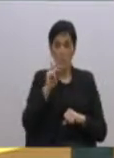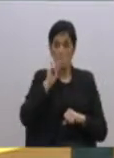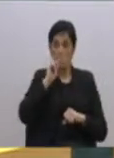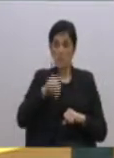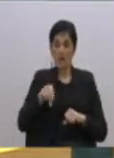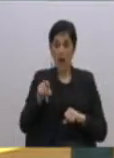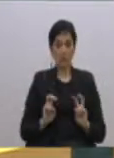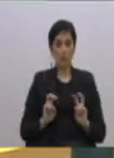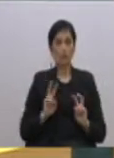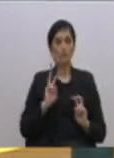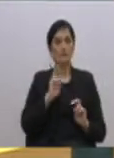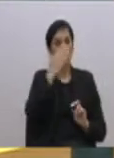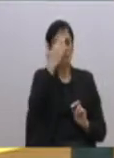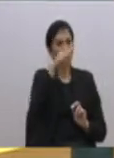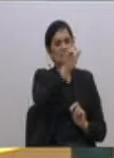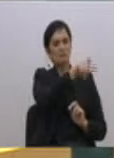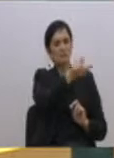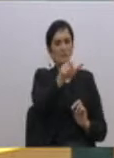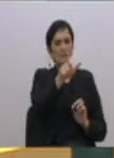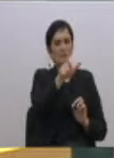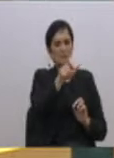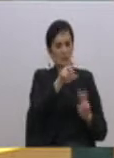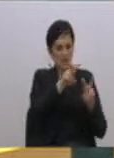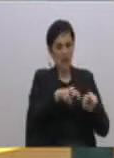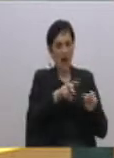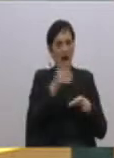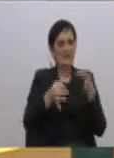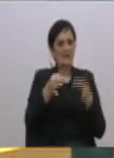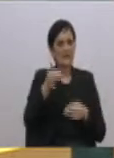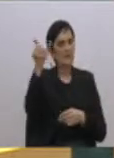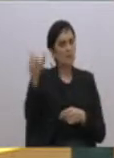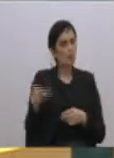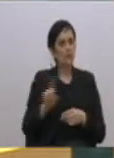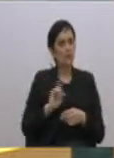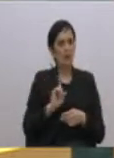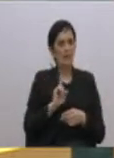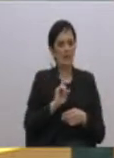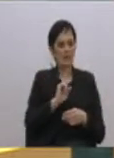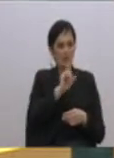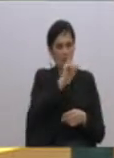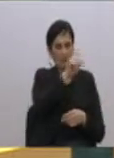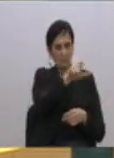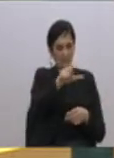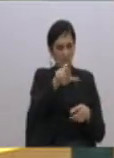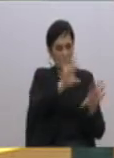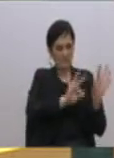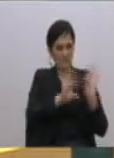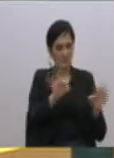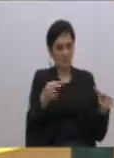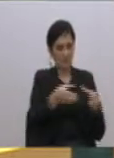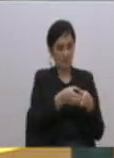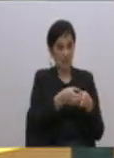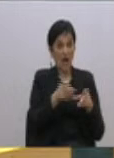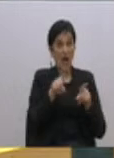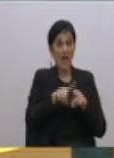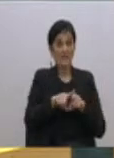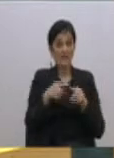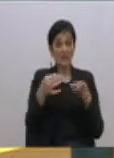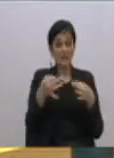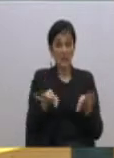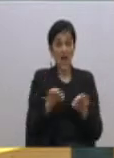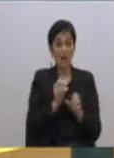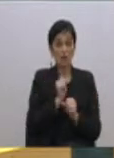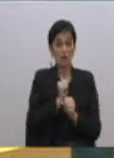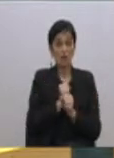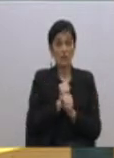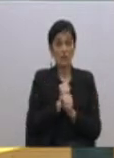buli, scamze, mi se sakne ga nehilos, na sasa martos. Tu uite, sunt da ga nehilos, sa hanțe, homo sa martos, magram. Asta e tipis, da, șe baroga, cu etemia, imis